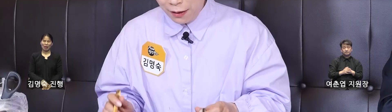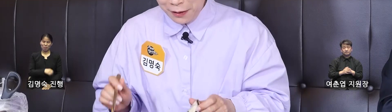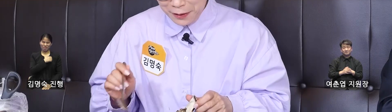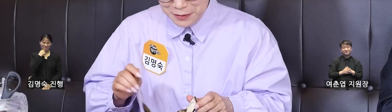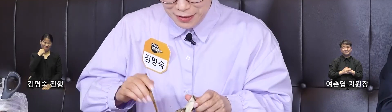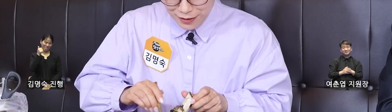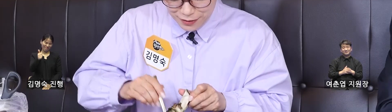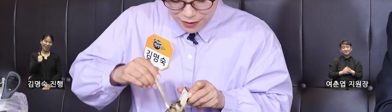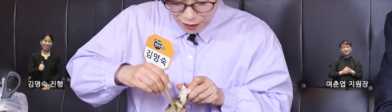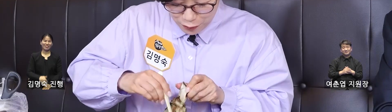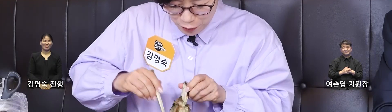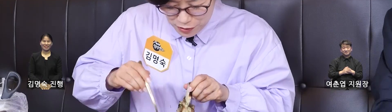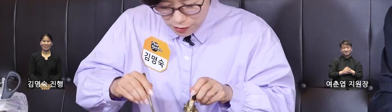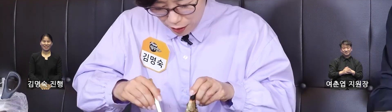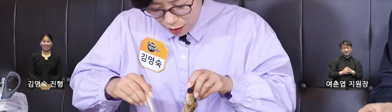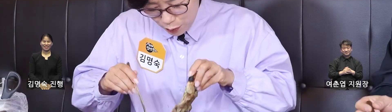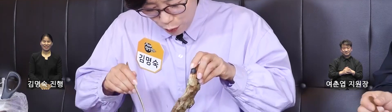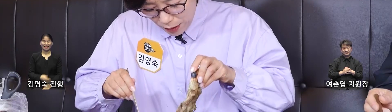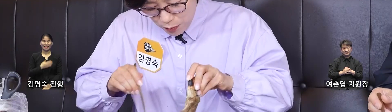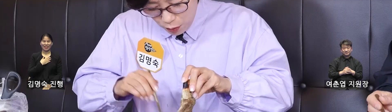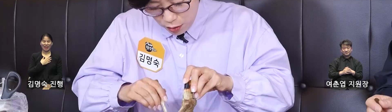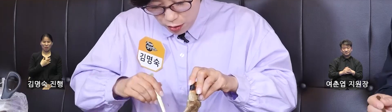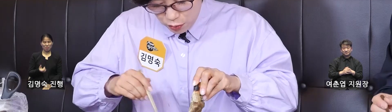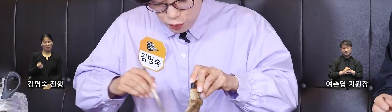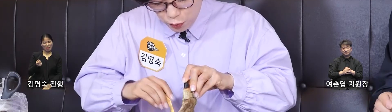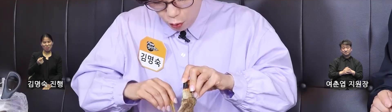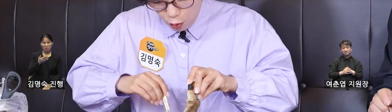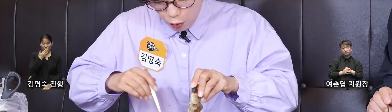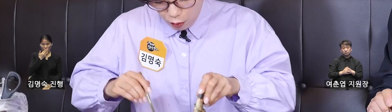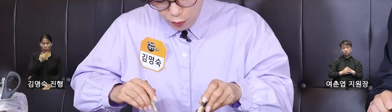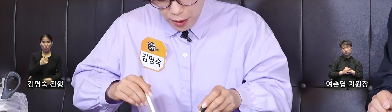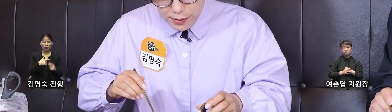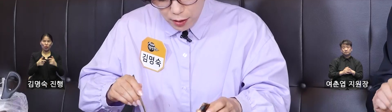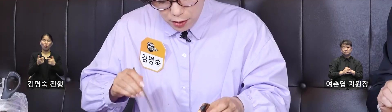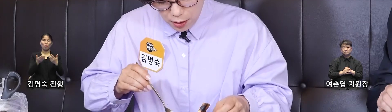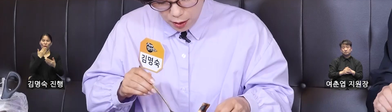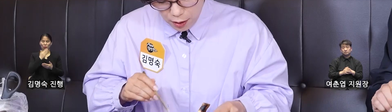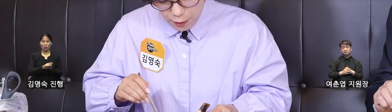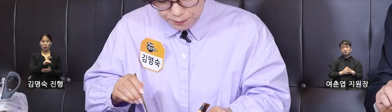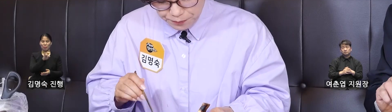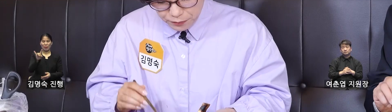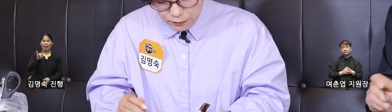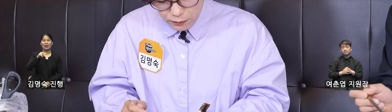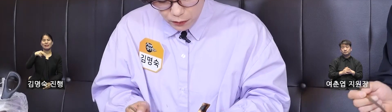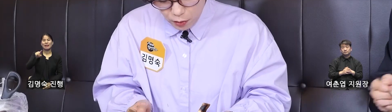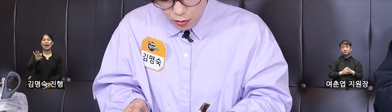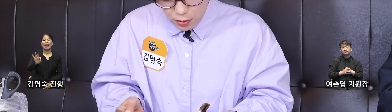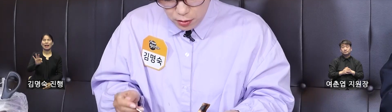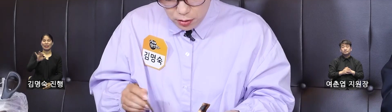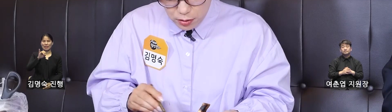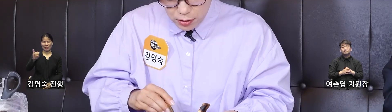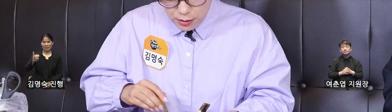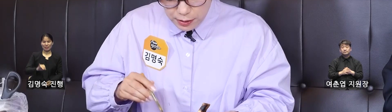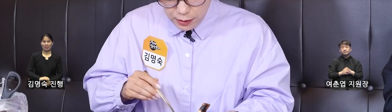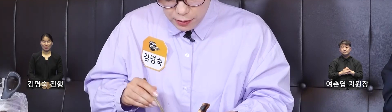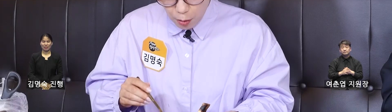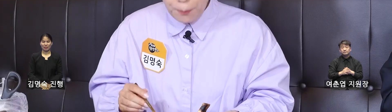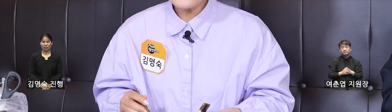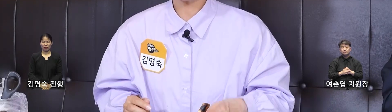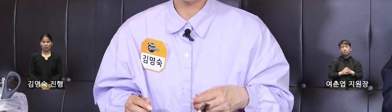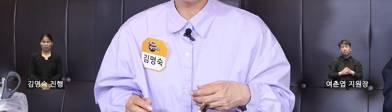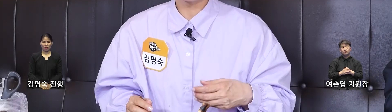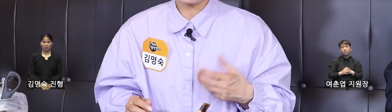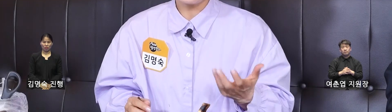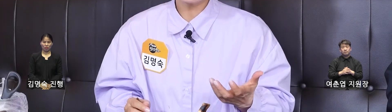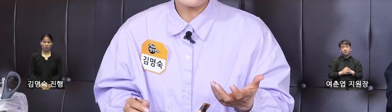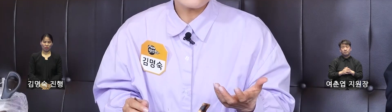알겠습니다. 자, 그럼 제가 또 빨리 이거 좀 더 매생이가 이 쉽게